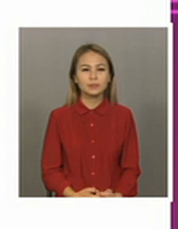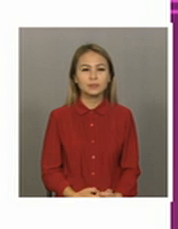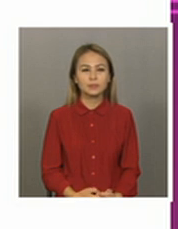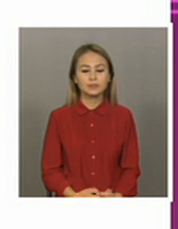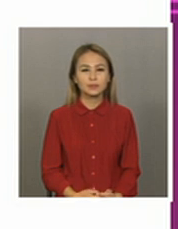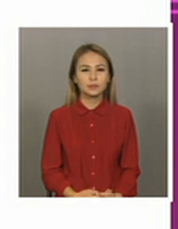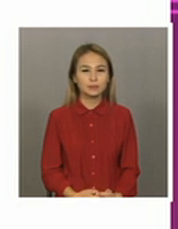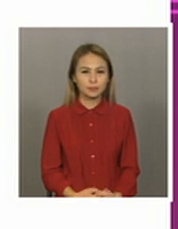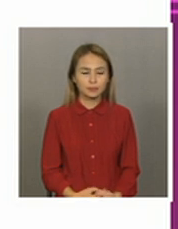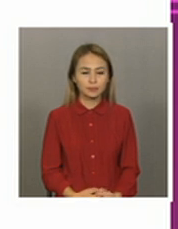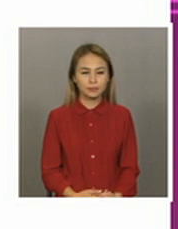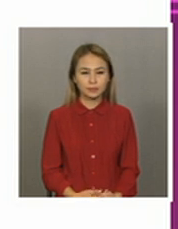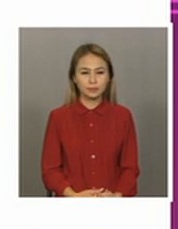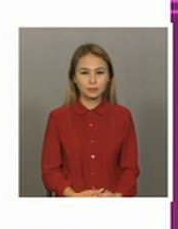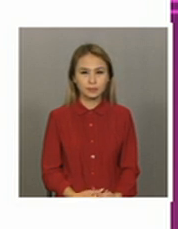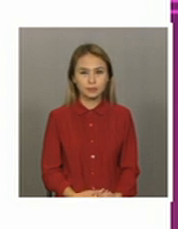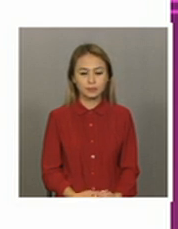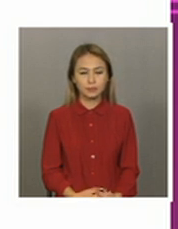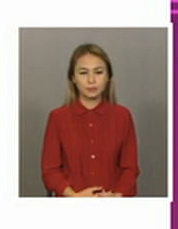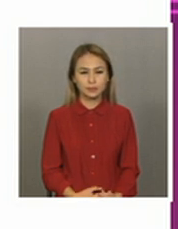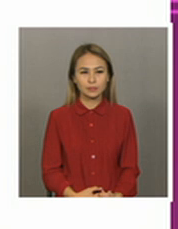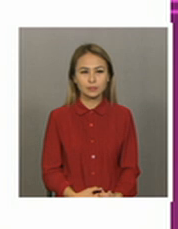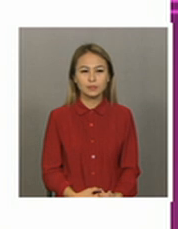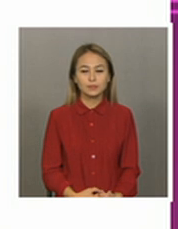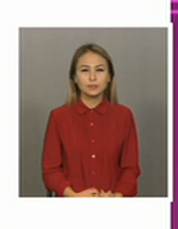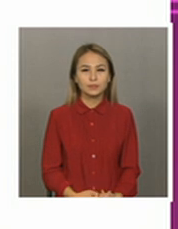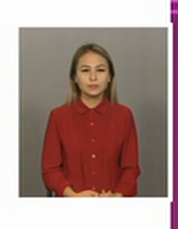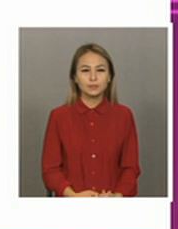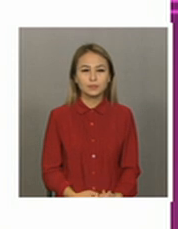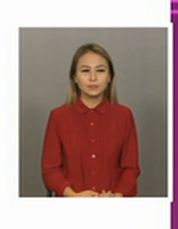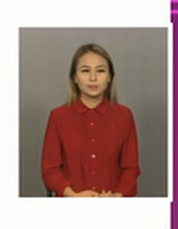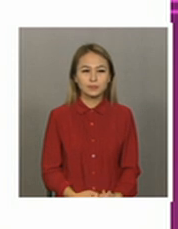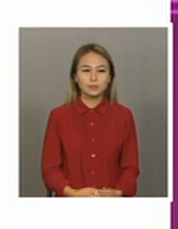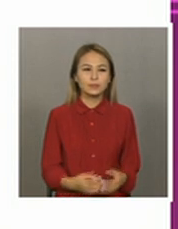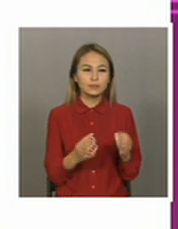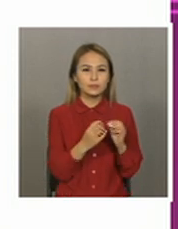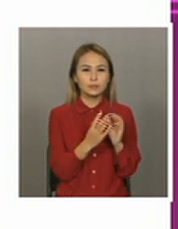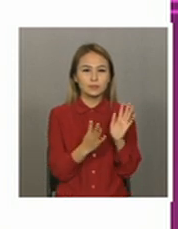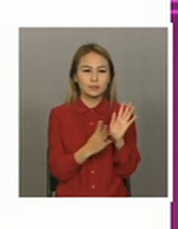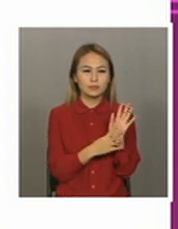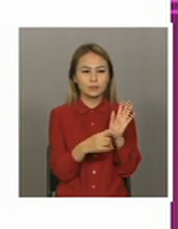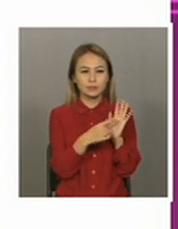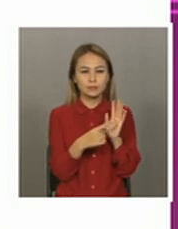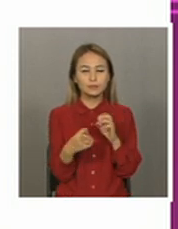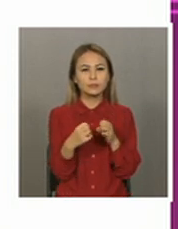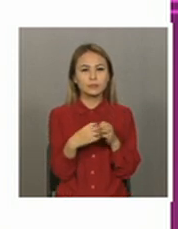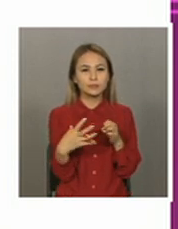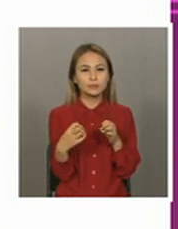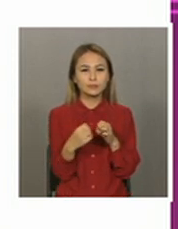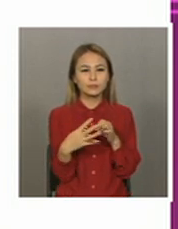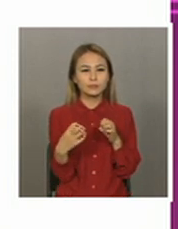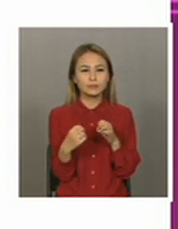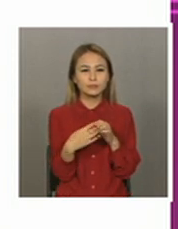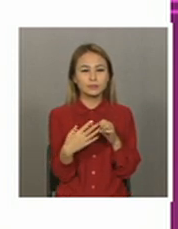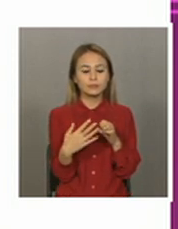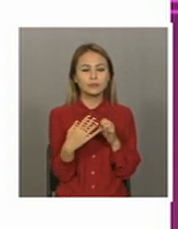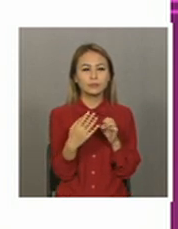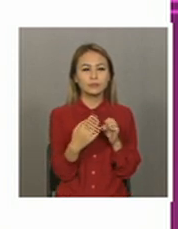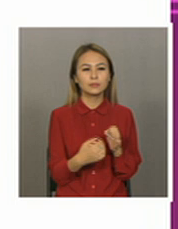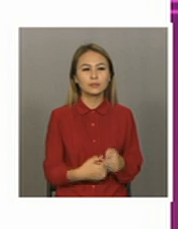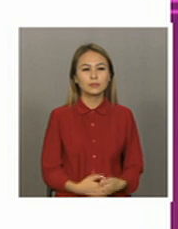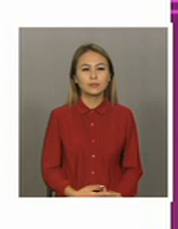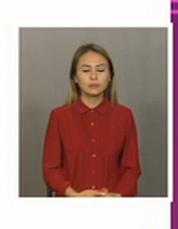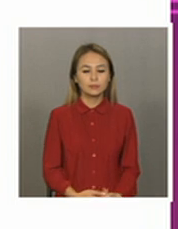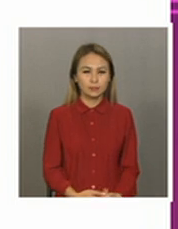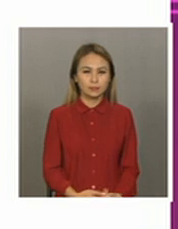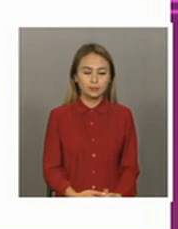пен 0-дің қосындысы 3-ке тең. Келесі, 19 бен 15-тің айырмасы. Бірліктен бірлікті,